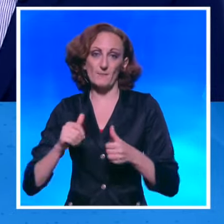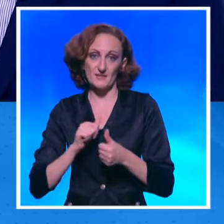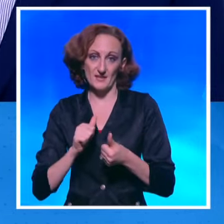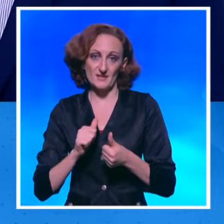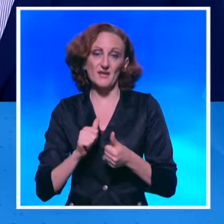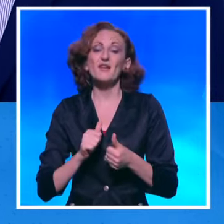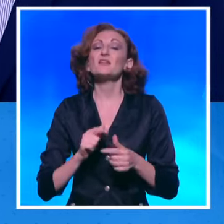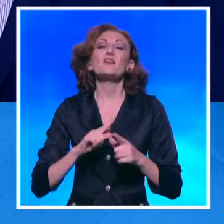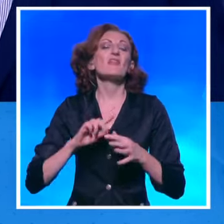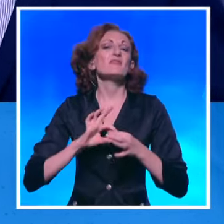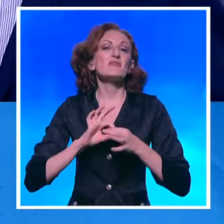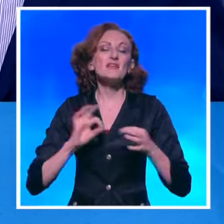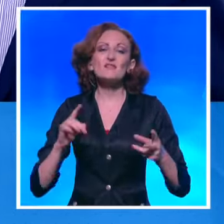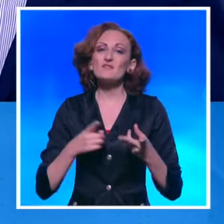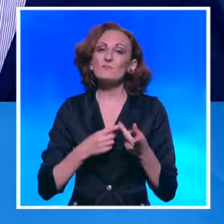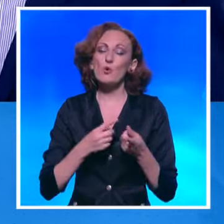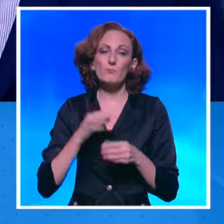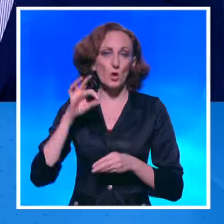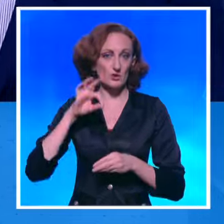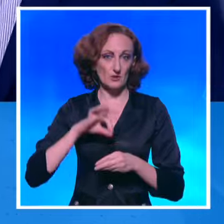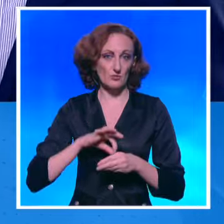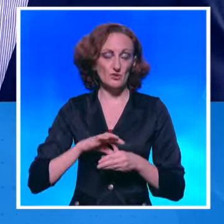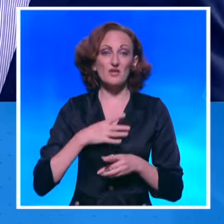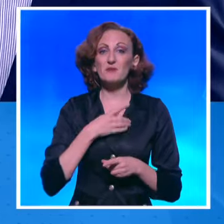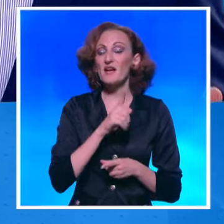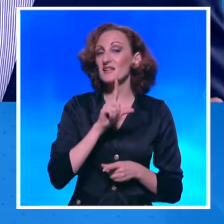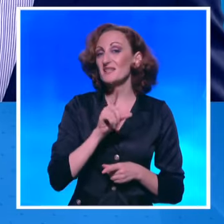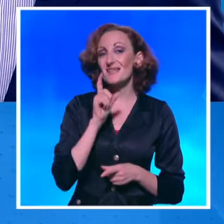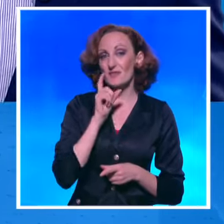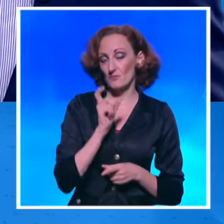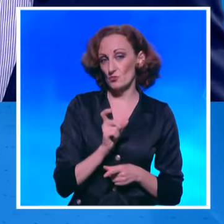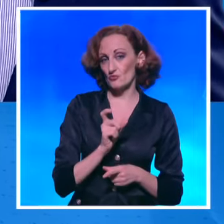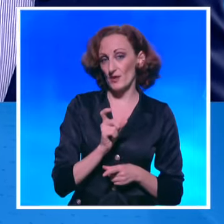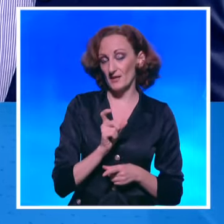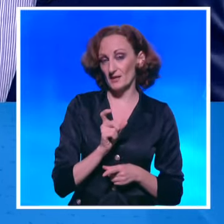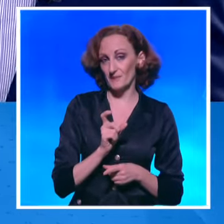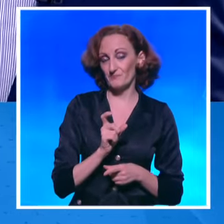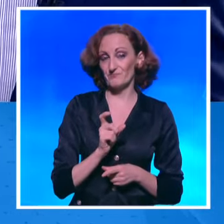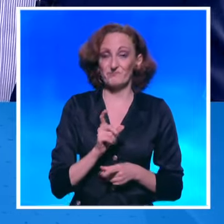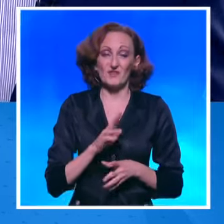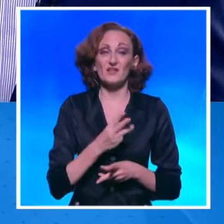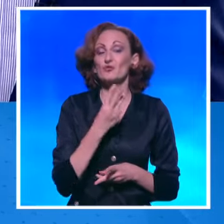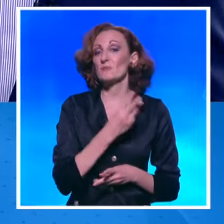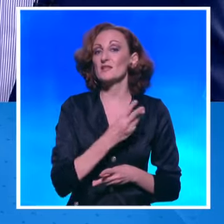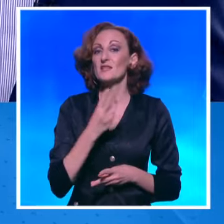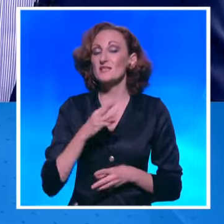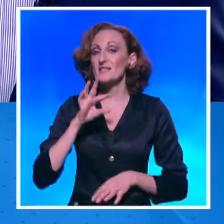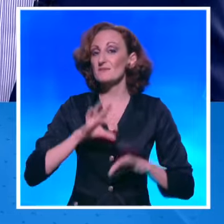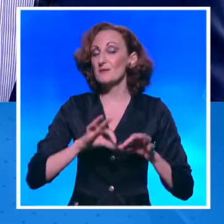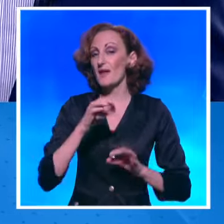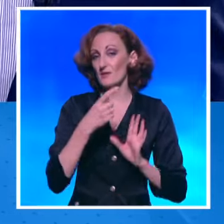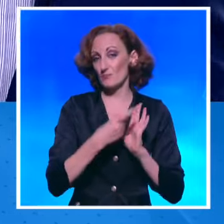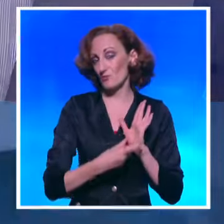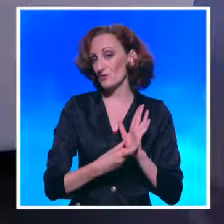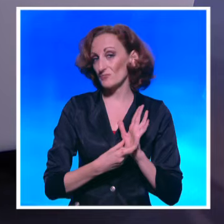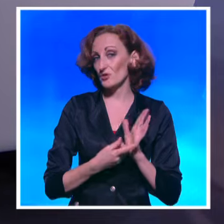гласували. Ние имаме някъде 7 човека СИК, където има 33 избиратели по списък. А има